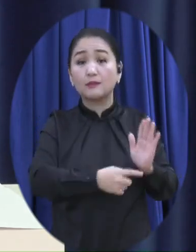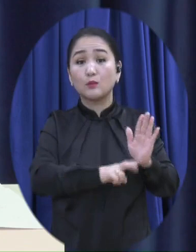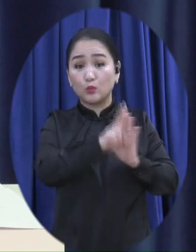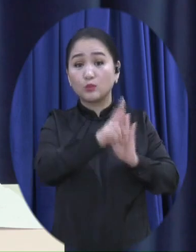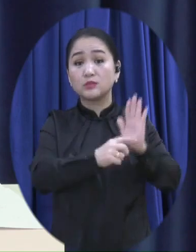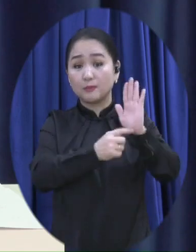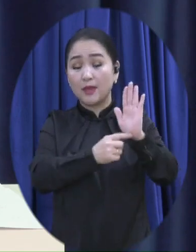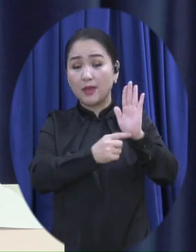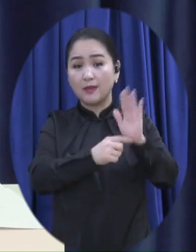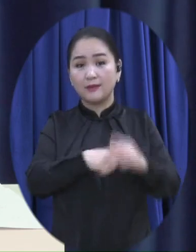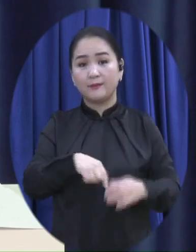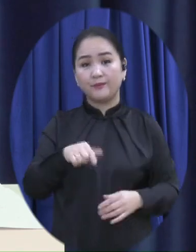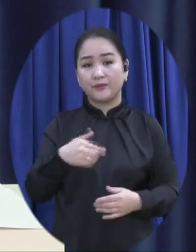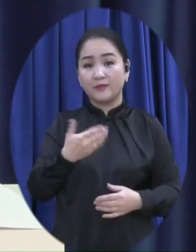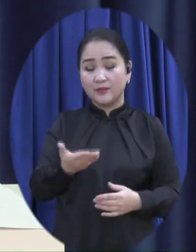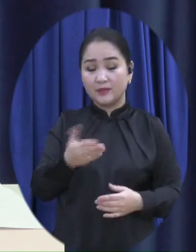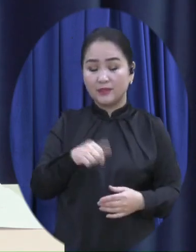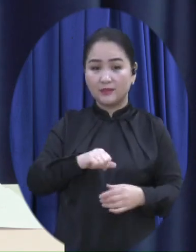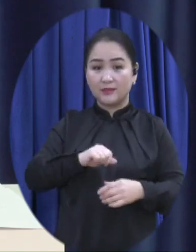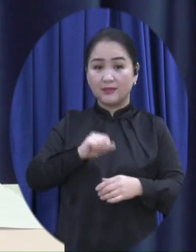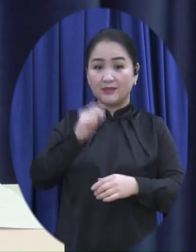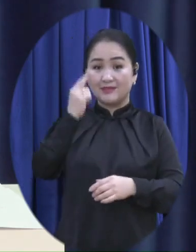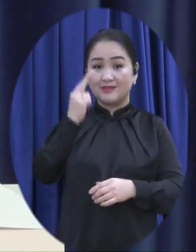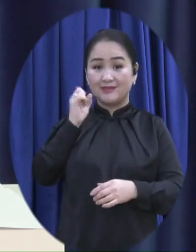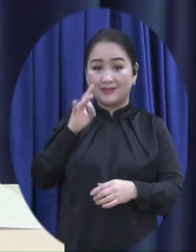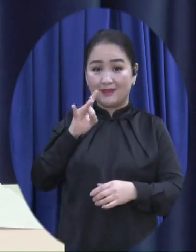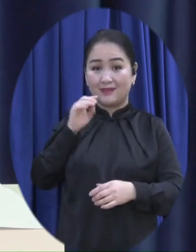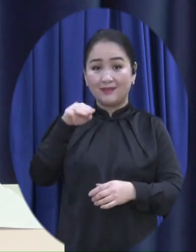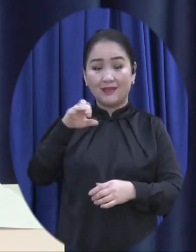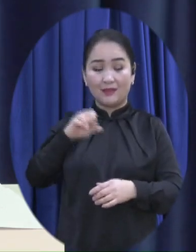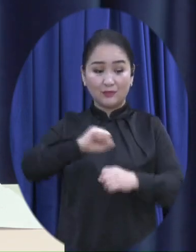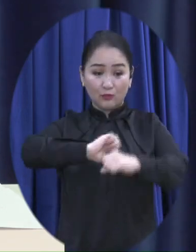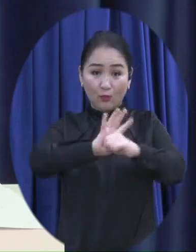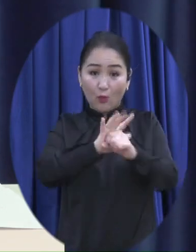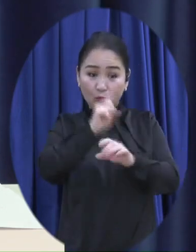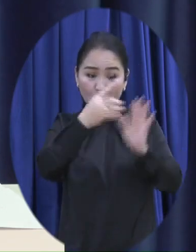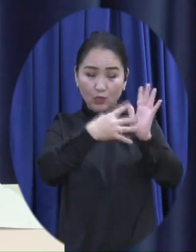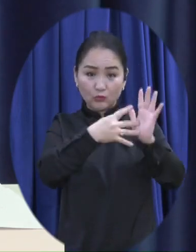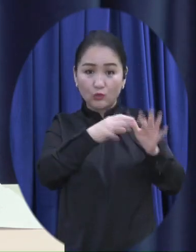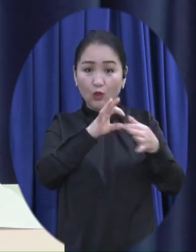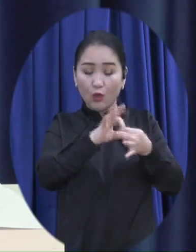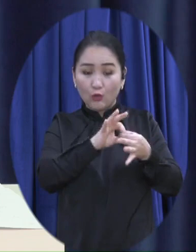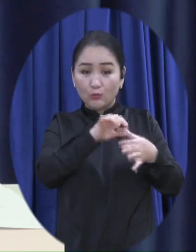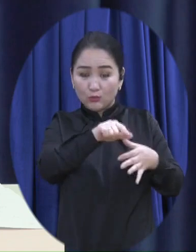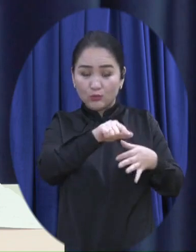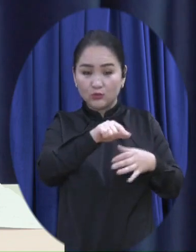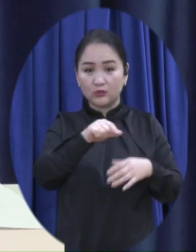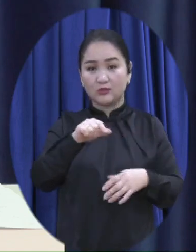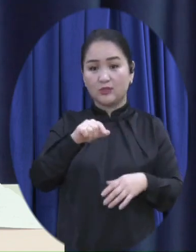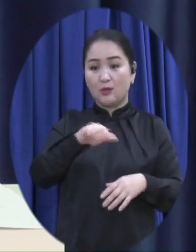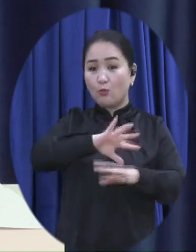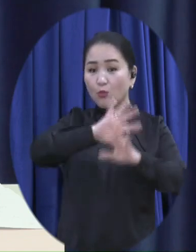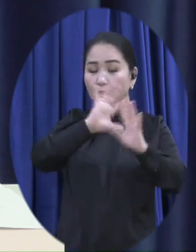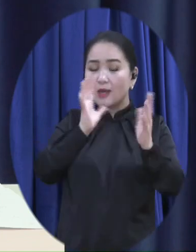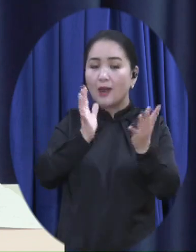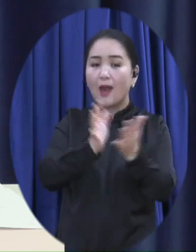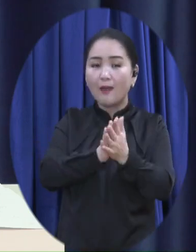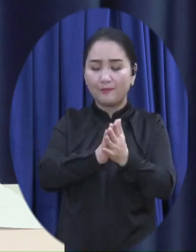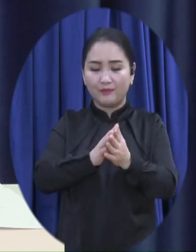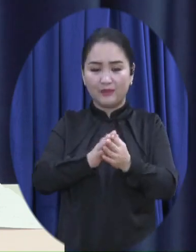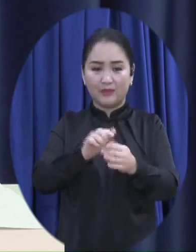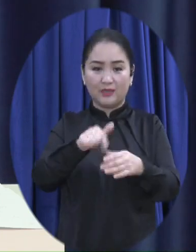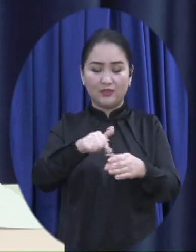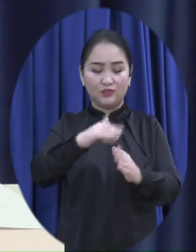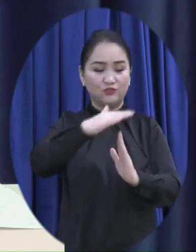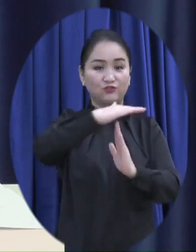ийнө. Ийм учраас энэ цар тахлын үед бол хамтын хүчээр бид нар энэ голомтыг одоо зогсоох шаардлагатай. Иймийн тулд